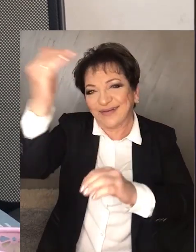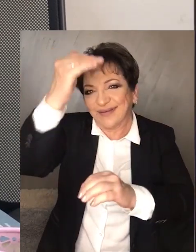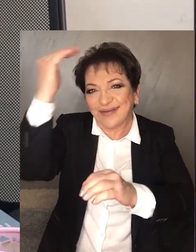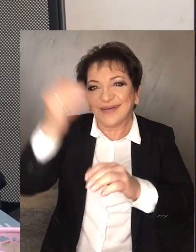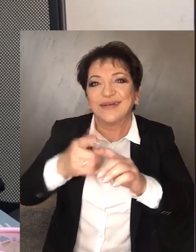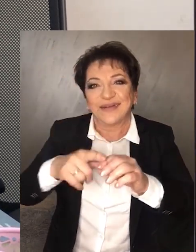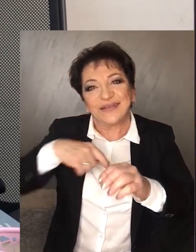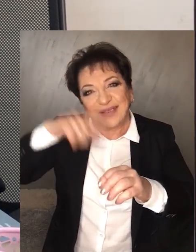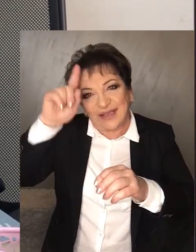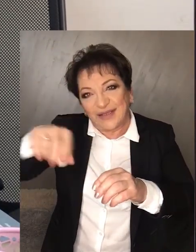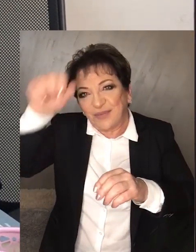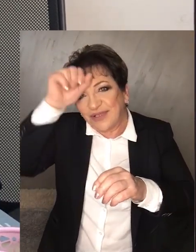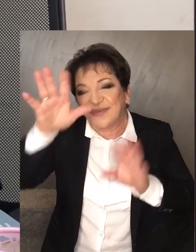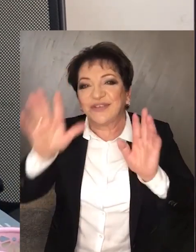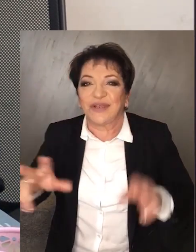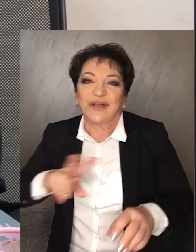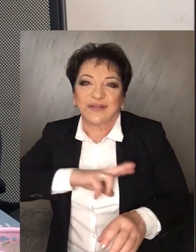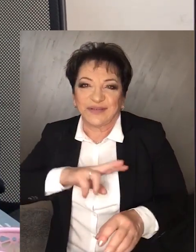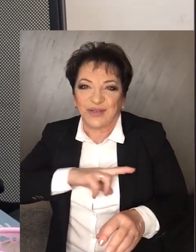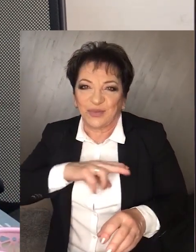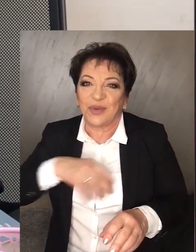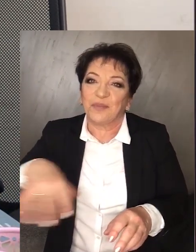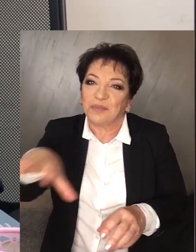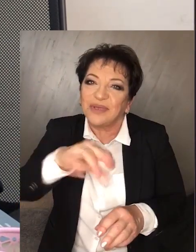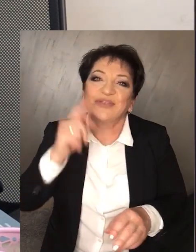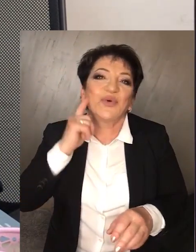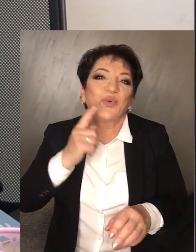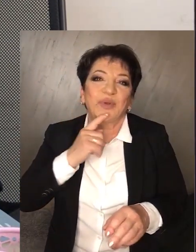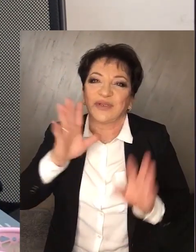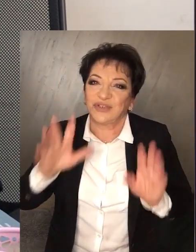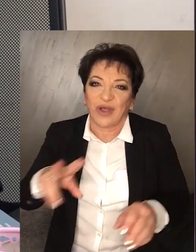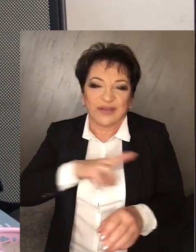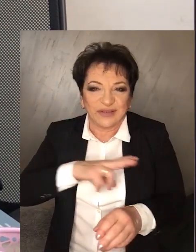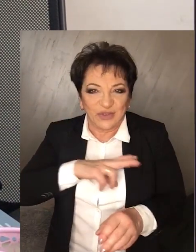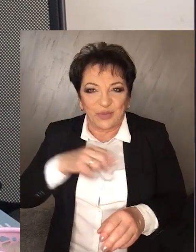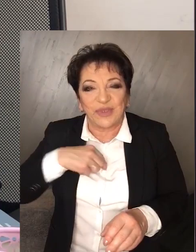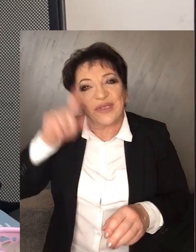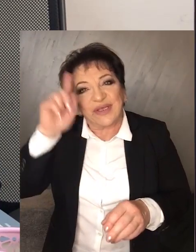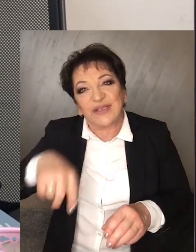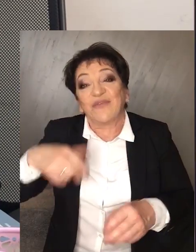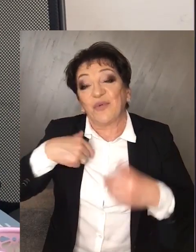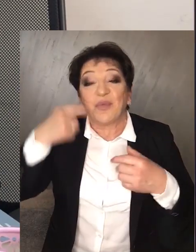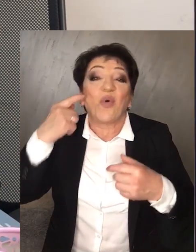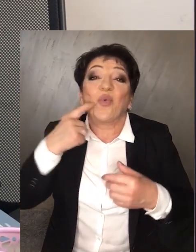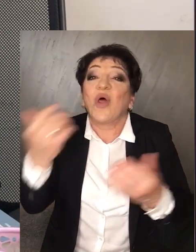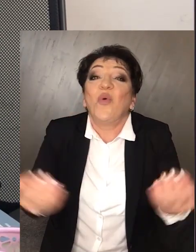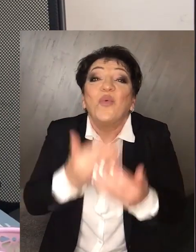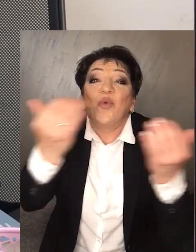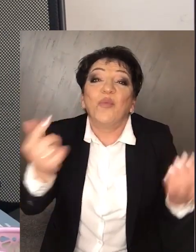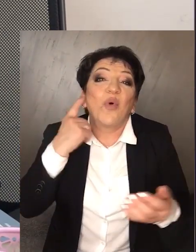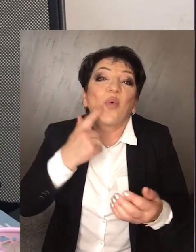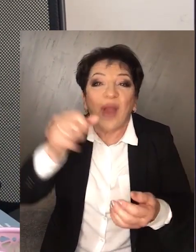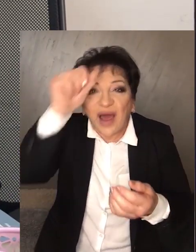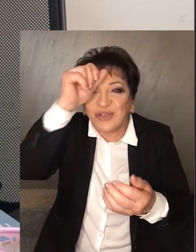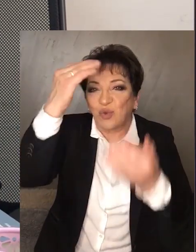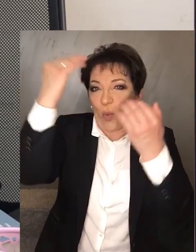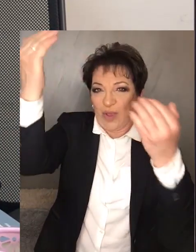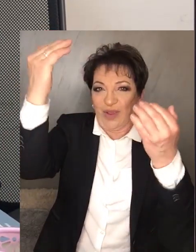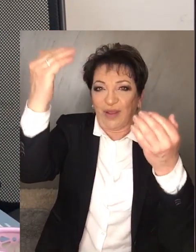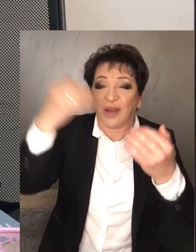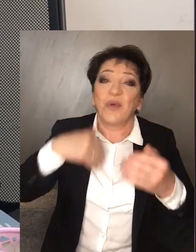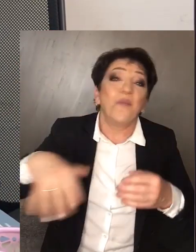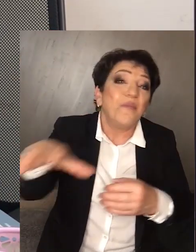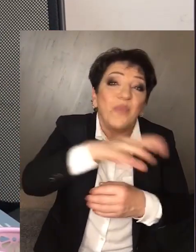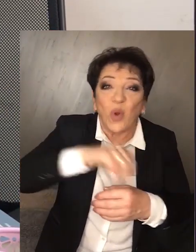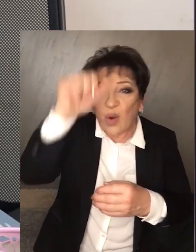թռնեմ տիեզերք։ Ես գիտեմ, որ Աստված շատ սիրում է մեզ, խուլերիս։ Ես